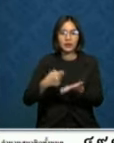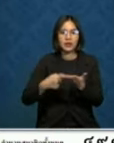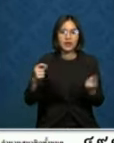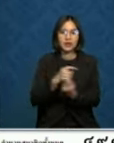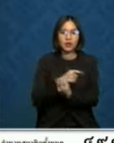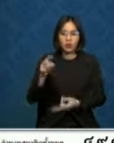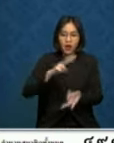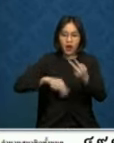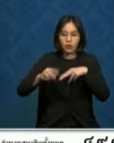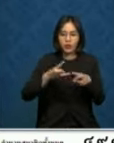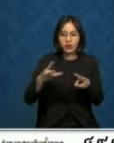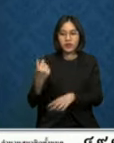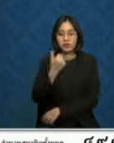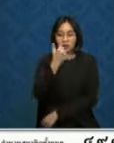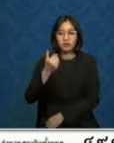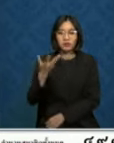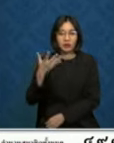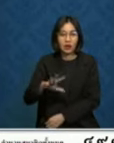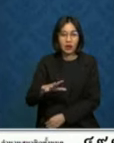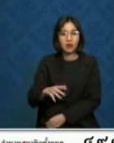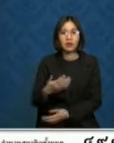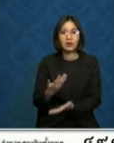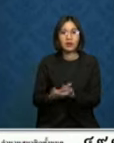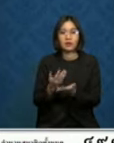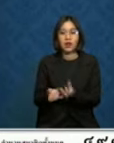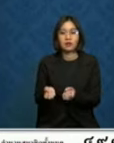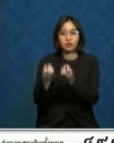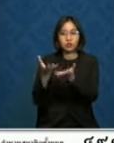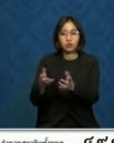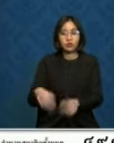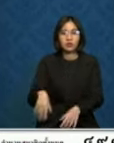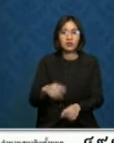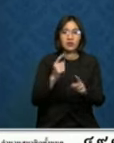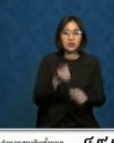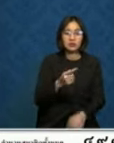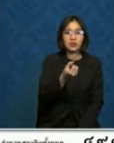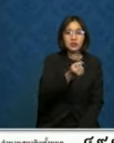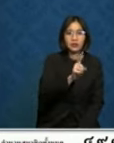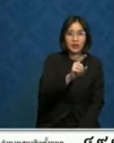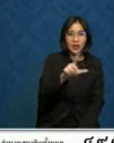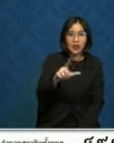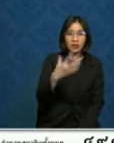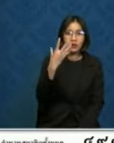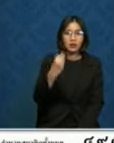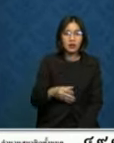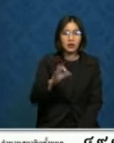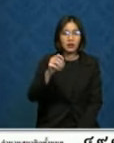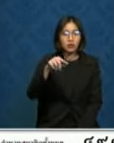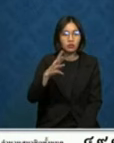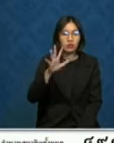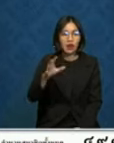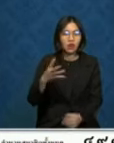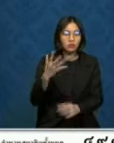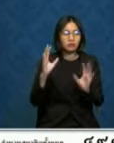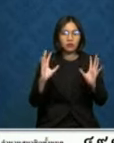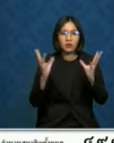มควรหาวิธีอื่นได้แล้วไหมคะส่งแค่1.5 ล้านจากยอด11ล้านคนแล้วอีก 9.5 ล้านคนนี่คือยังไงคะ